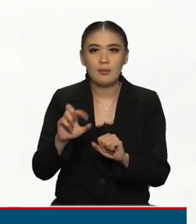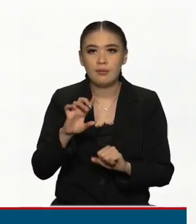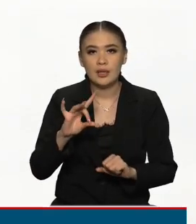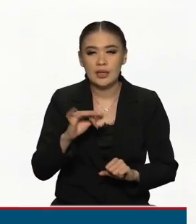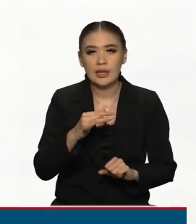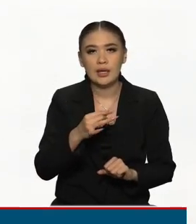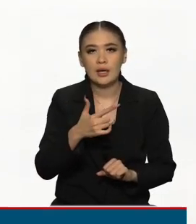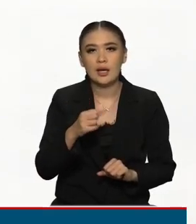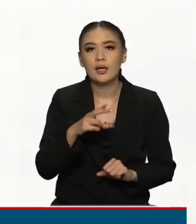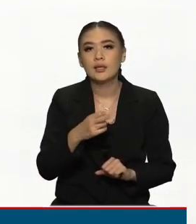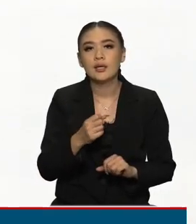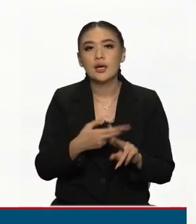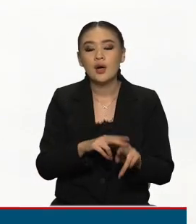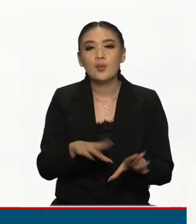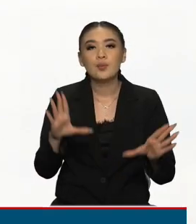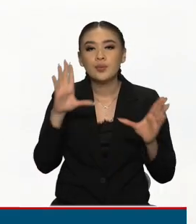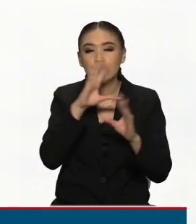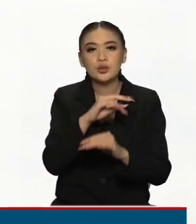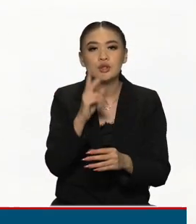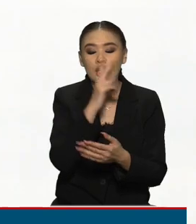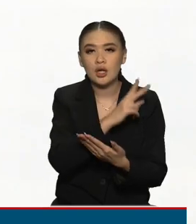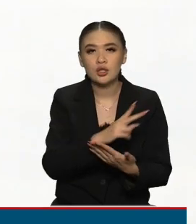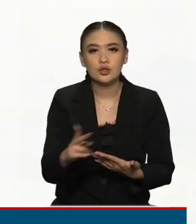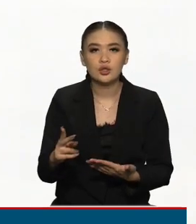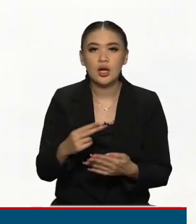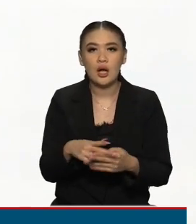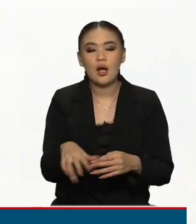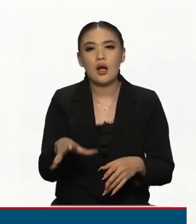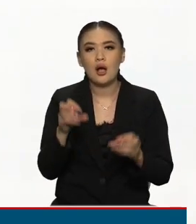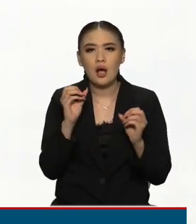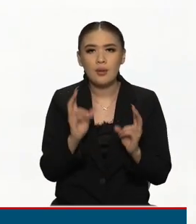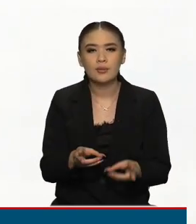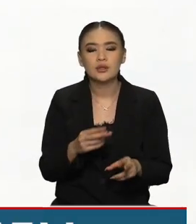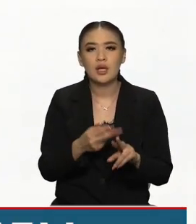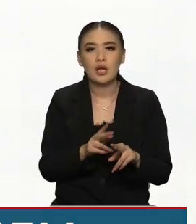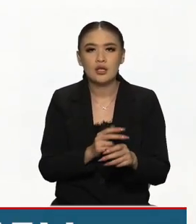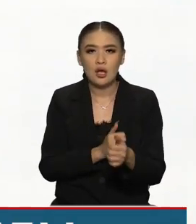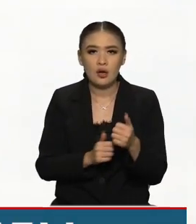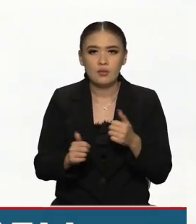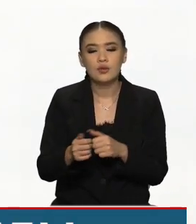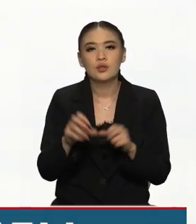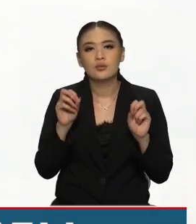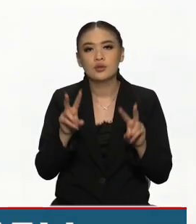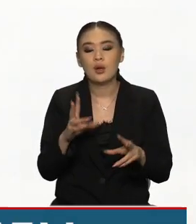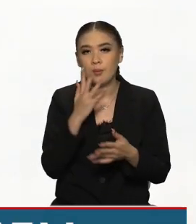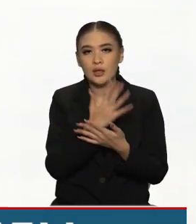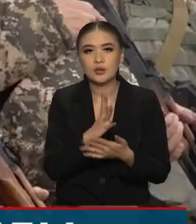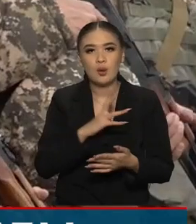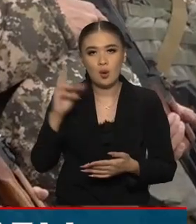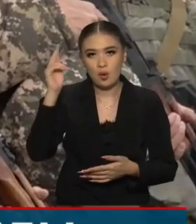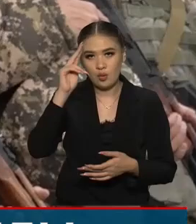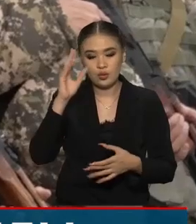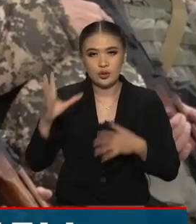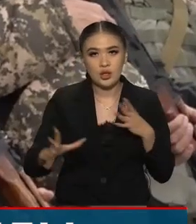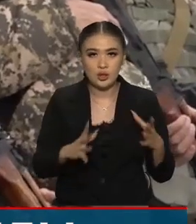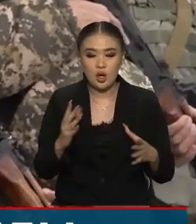бригадасының мүмкіншілігін қарау үшін, ықтимал қауіп-қатердің алдын алу үшін ұйымдастырылған болатын бұл оқу жаттығу.